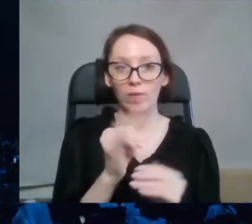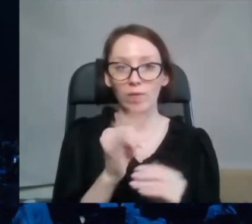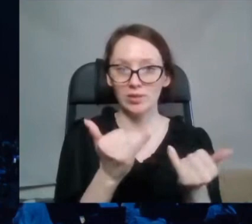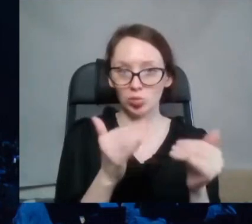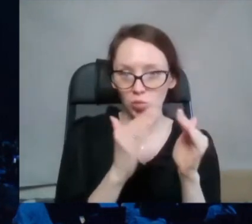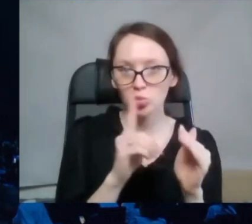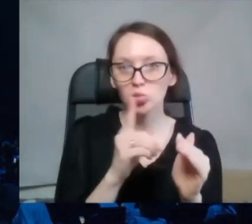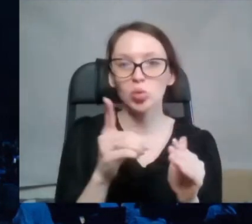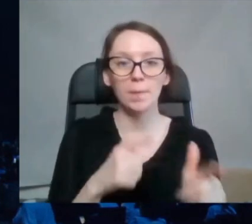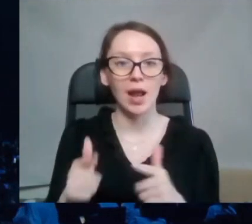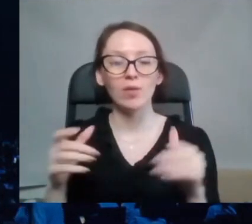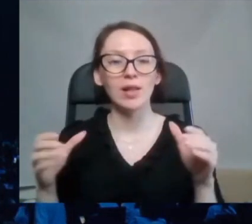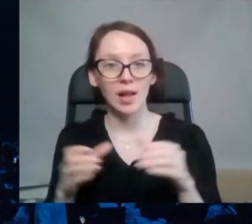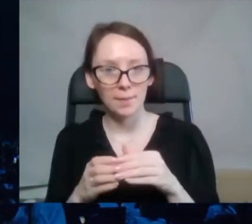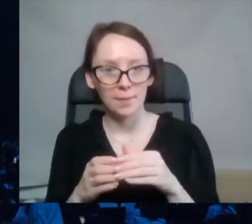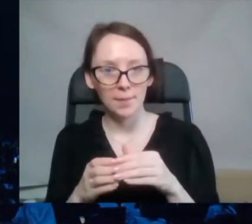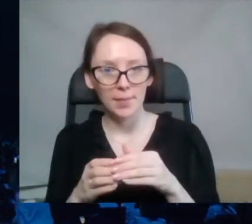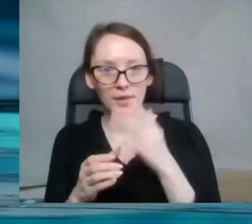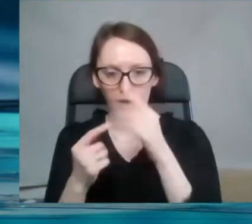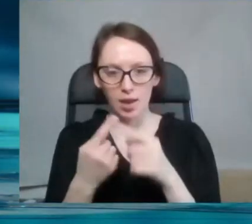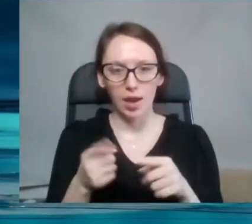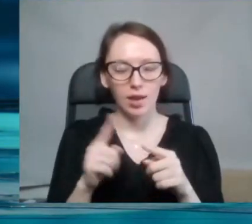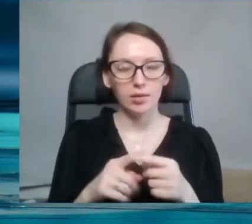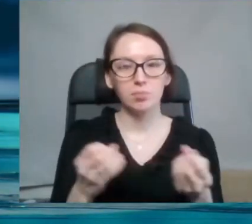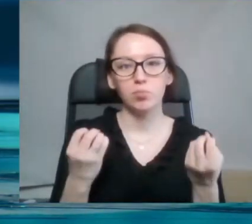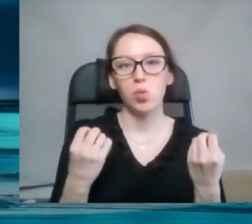приготовила компания, ребят, это просто бомба.